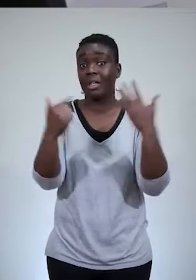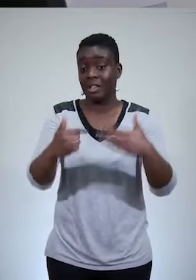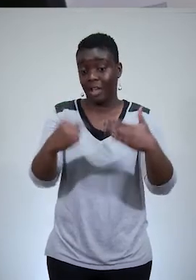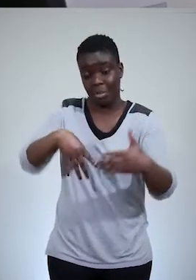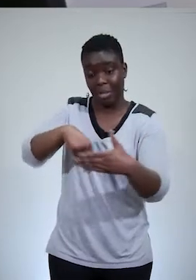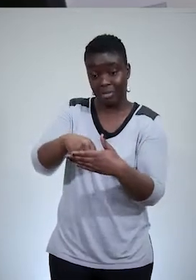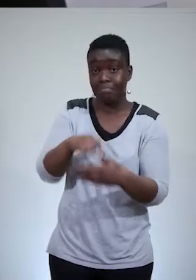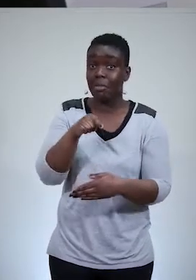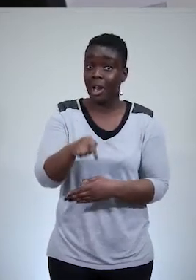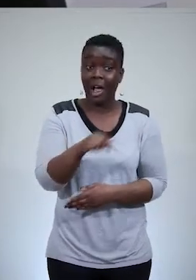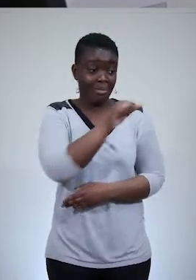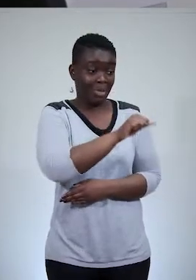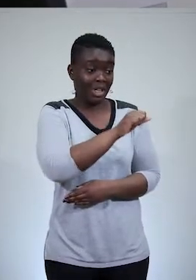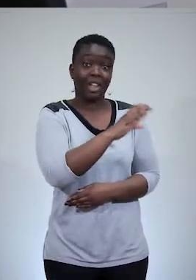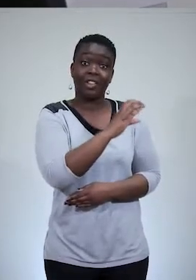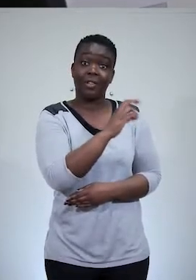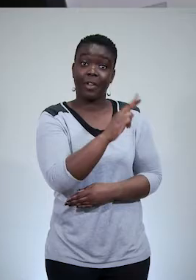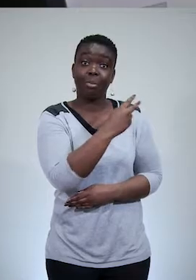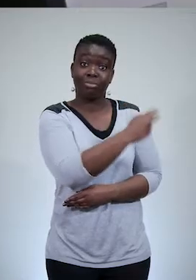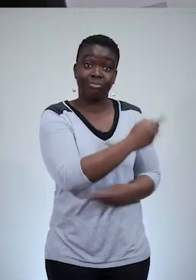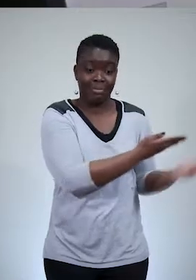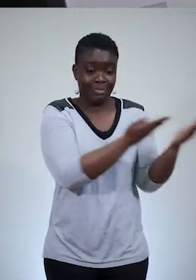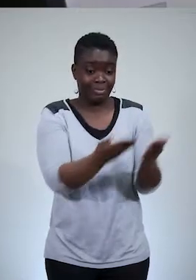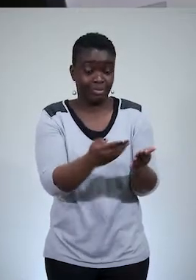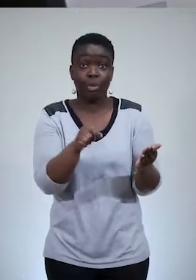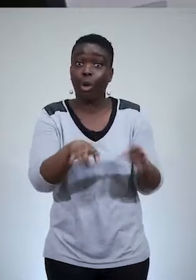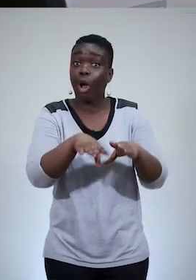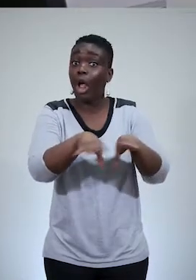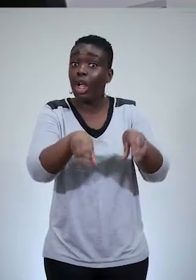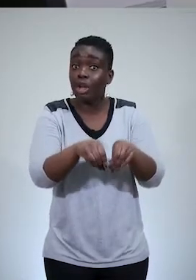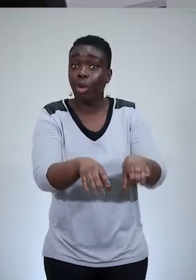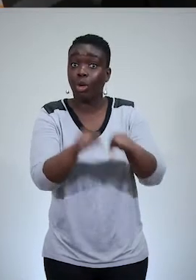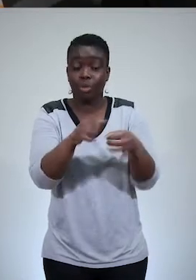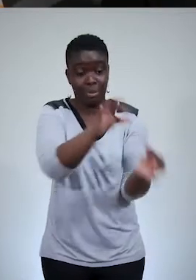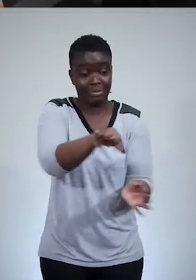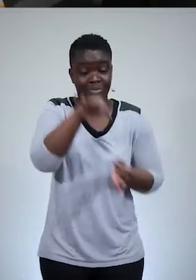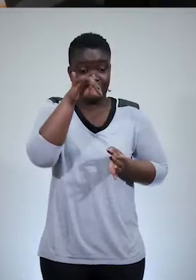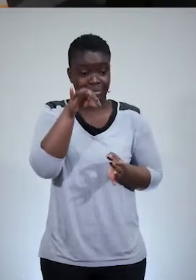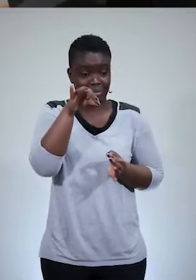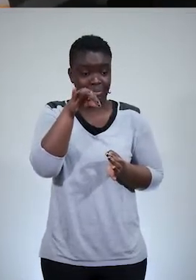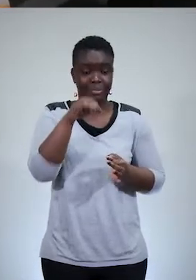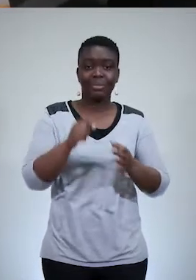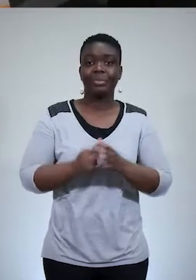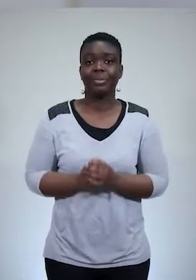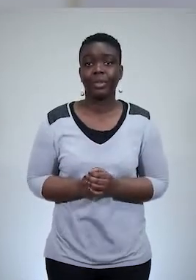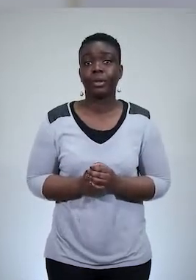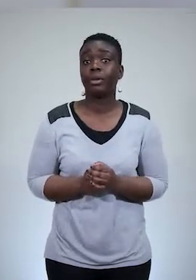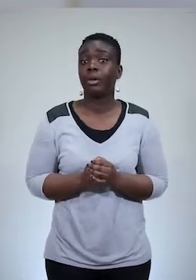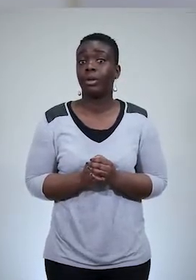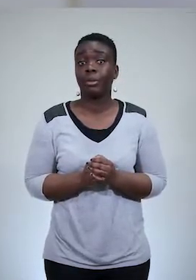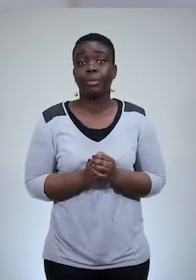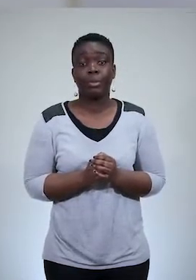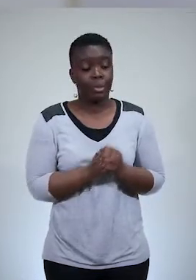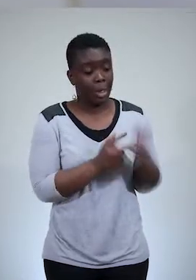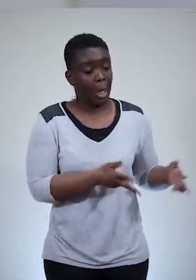handicap. J'étais assistante au pôle vie étudiante et insertion pro. Et dans le cadre de ce stage, on a participé